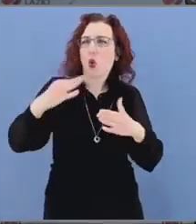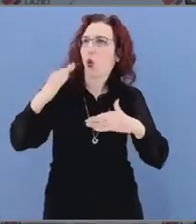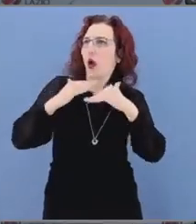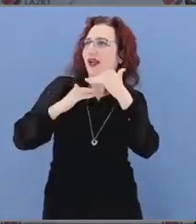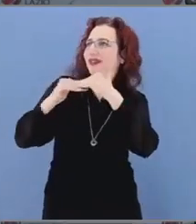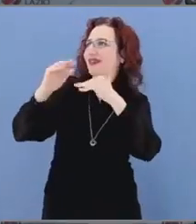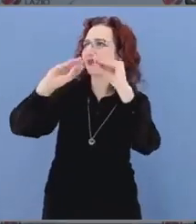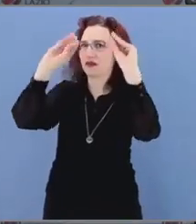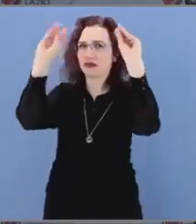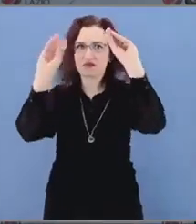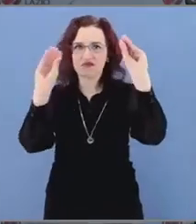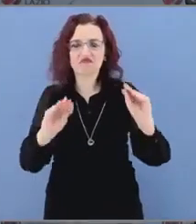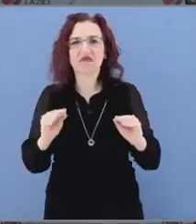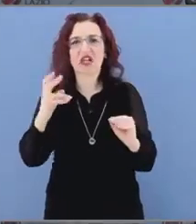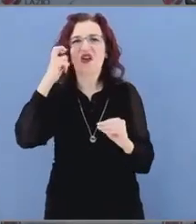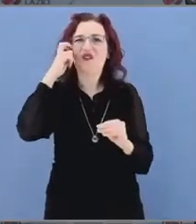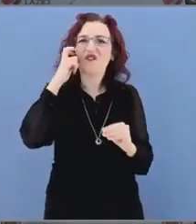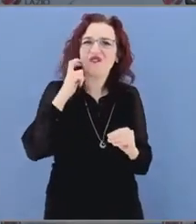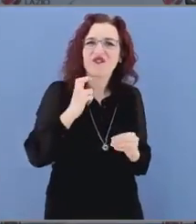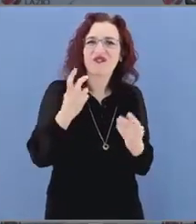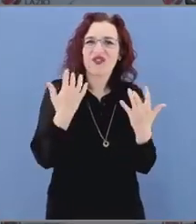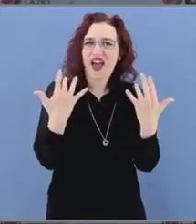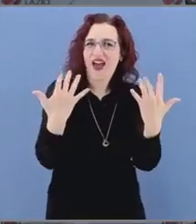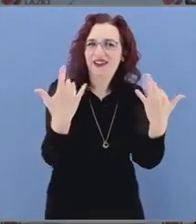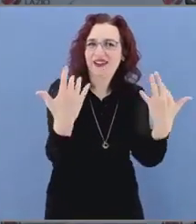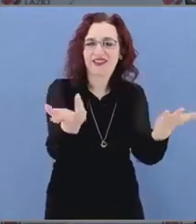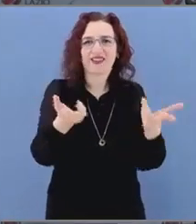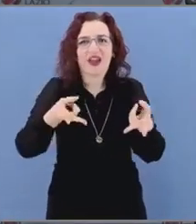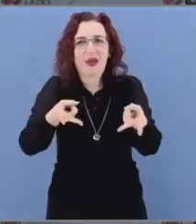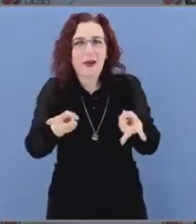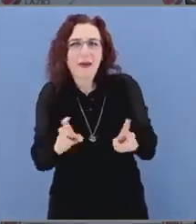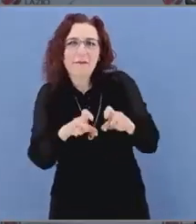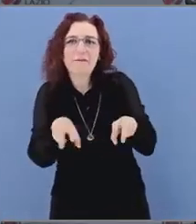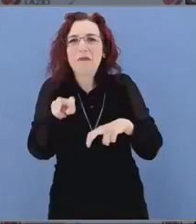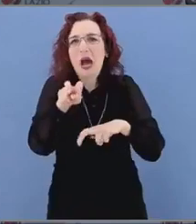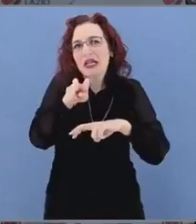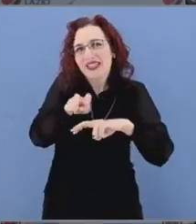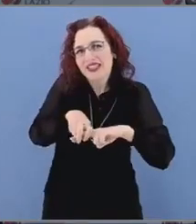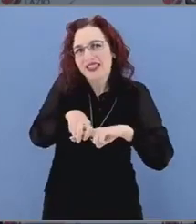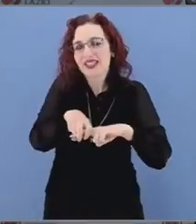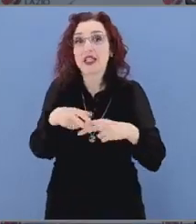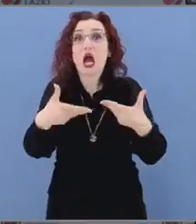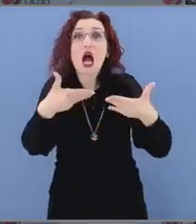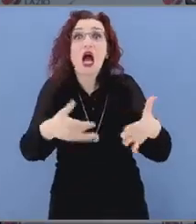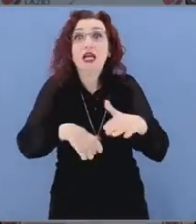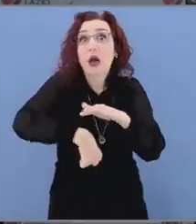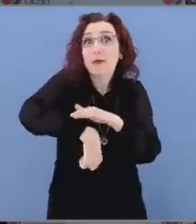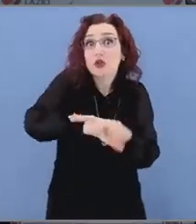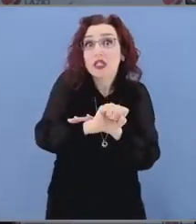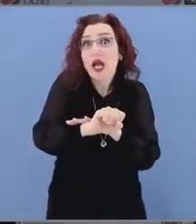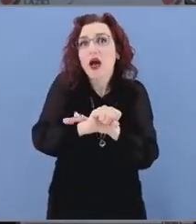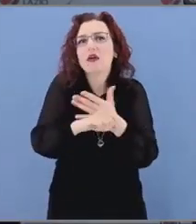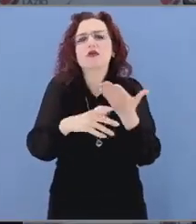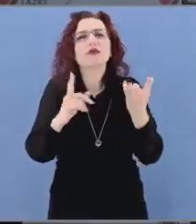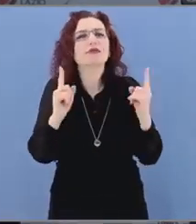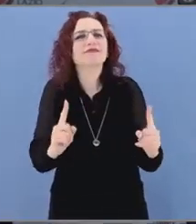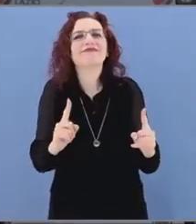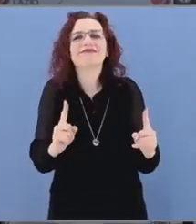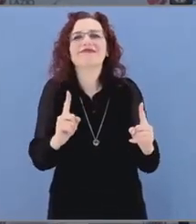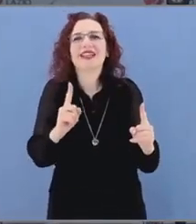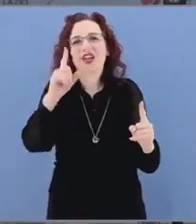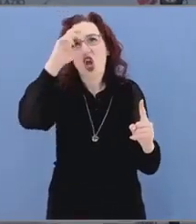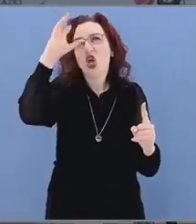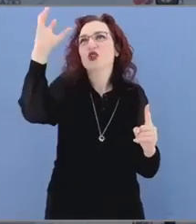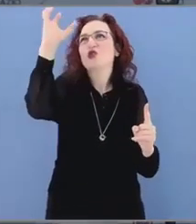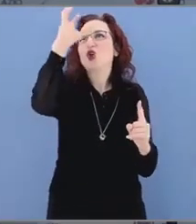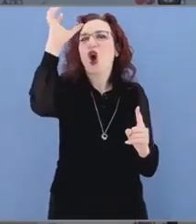una panchina, un campo di calcio, significa realizzare dei sogni che i ragazzi di questi quartieri non riescono a